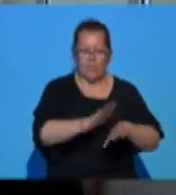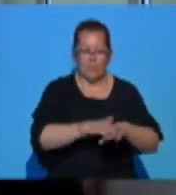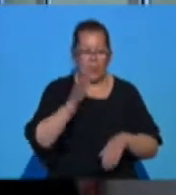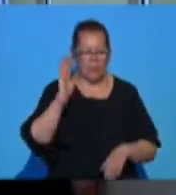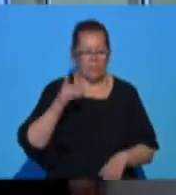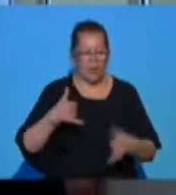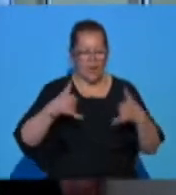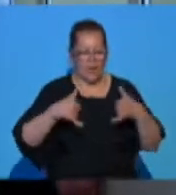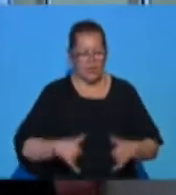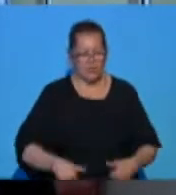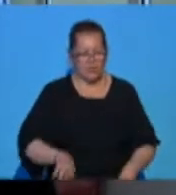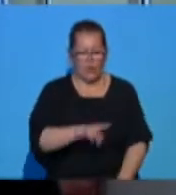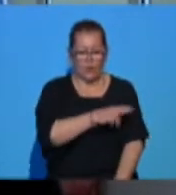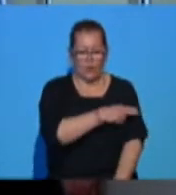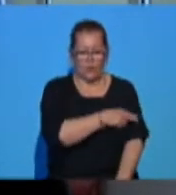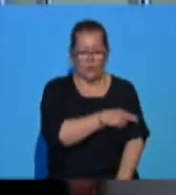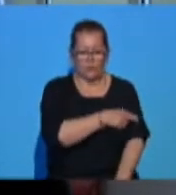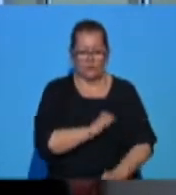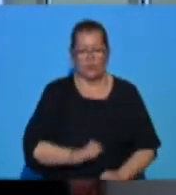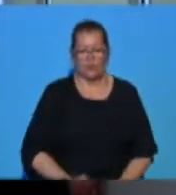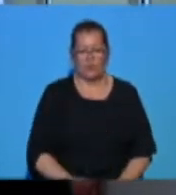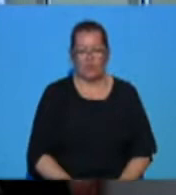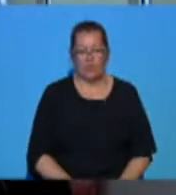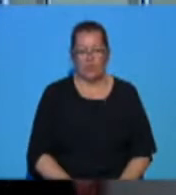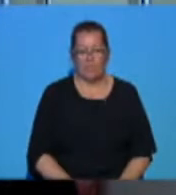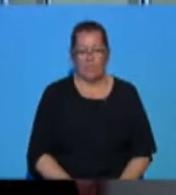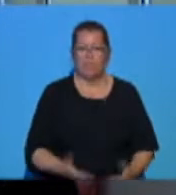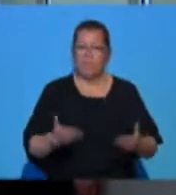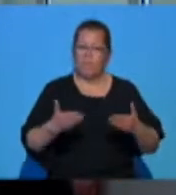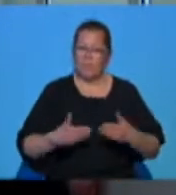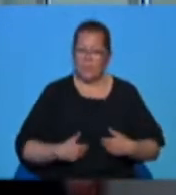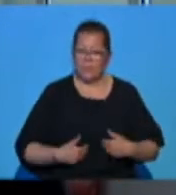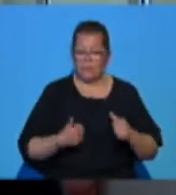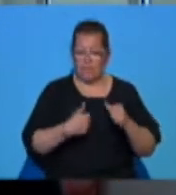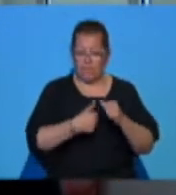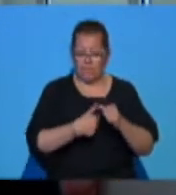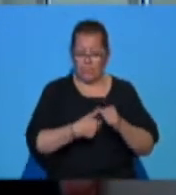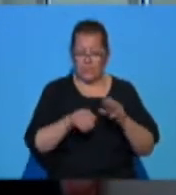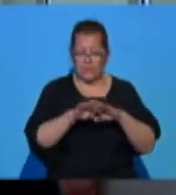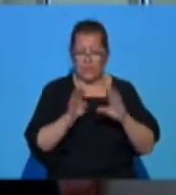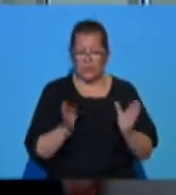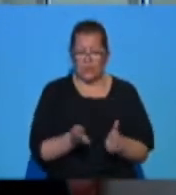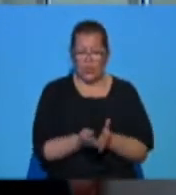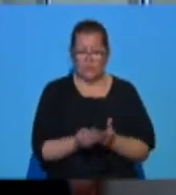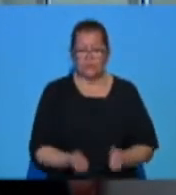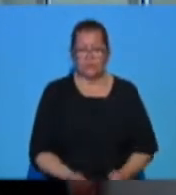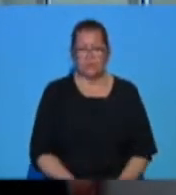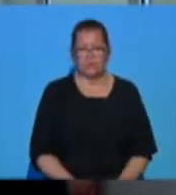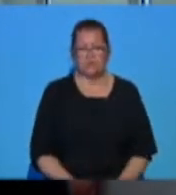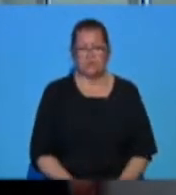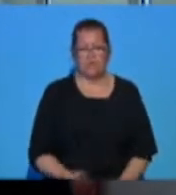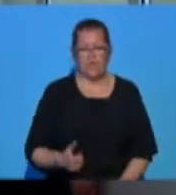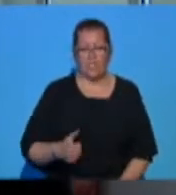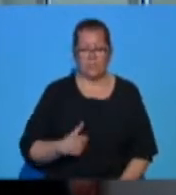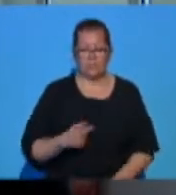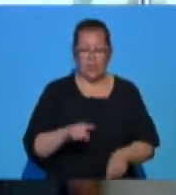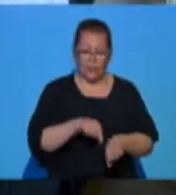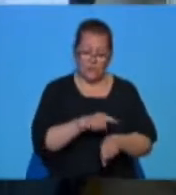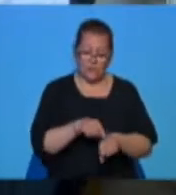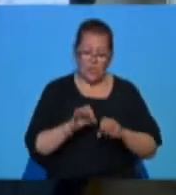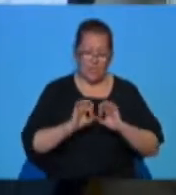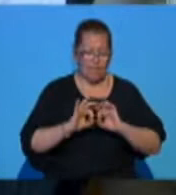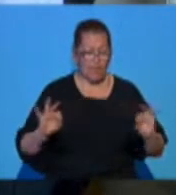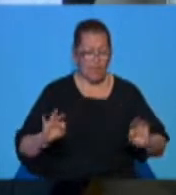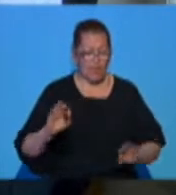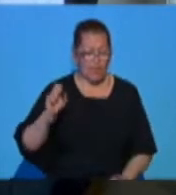Aici suntem un colegiu primitor, suntem prieteni toți, și este o atmosferă superbă.